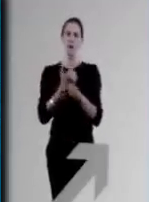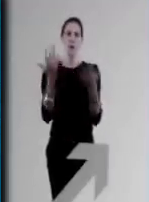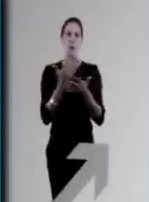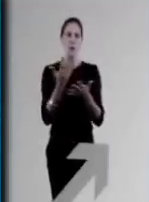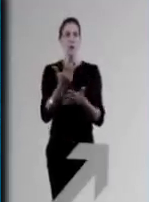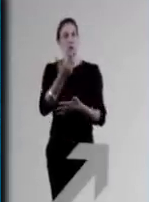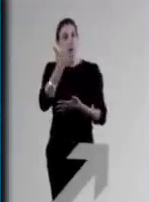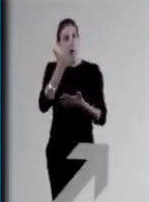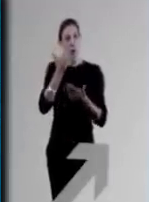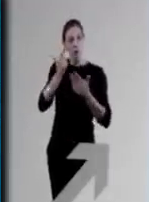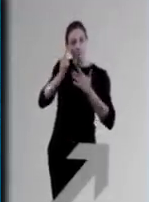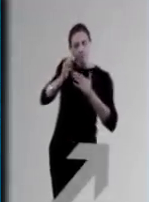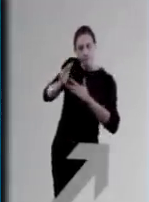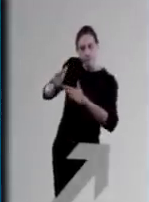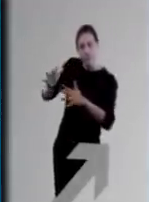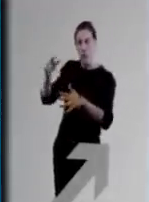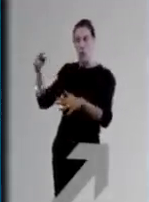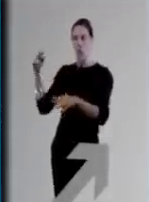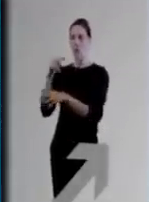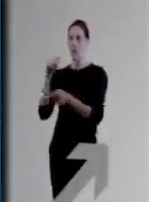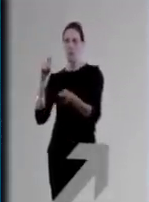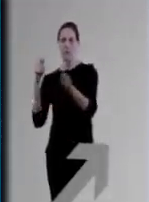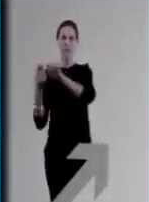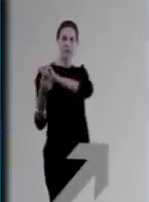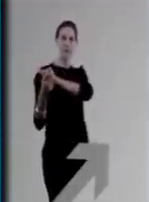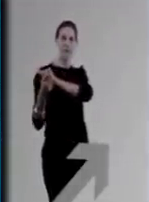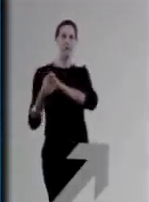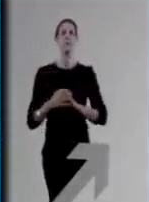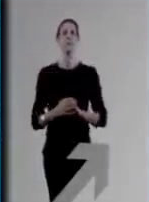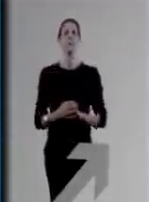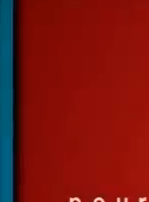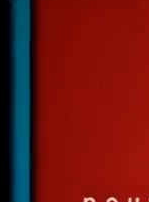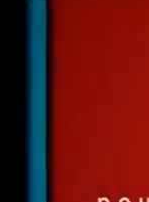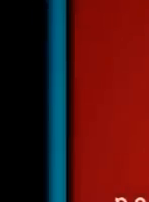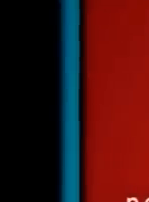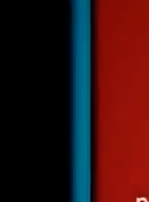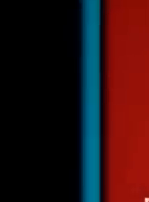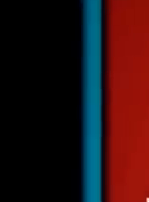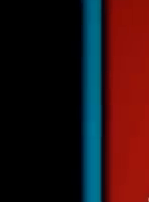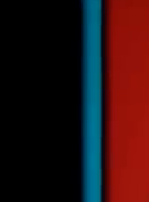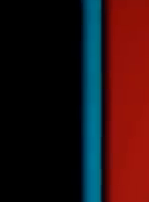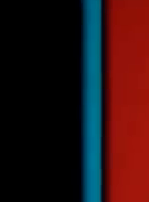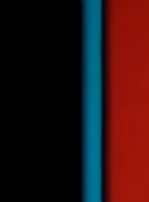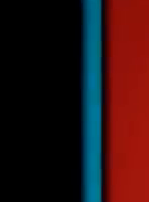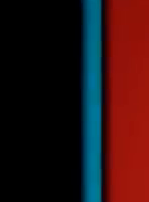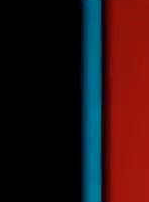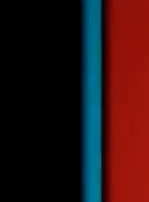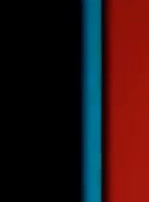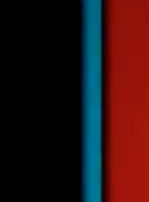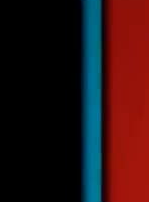Nous, notre travail, je pense qu'il contribue à faire changer ce regard.